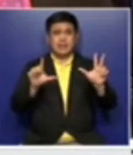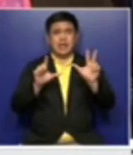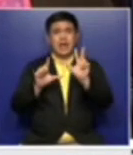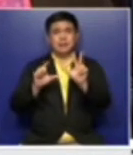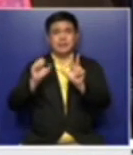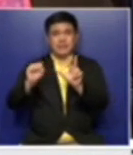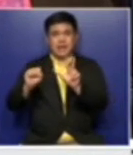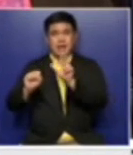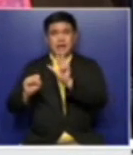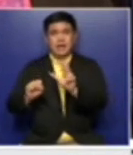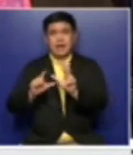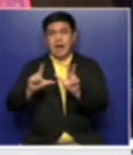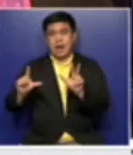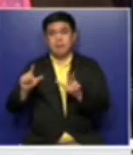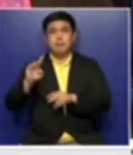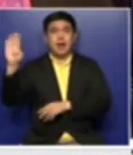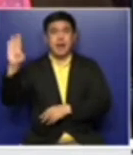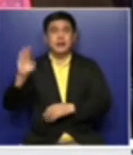3,300,000,000 บาท